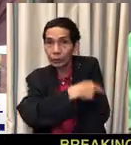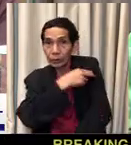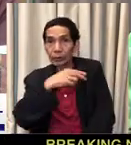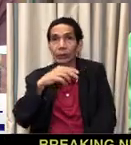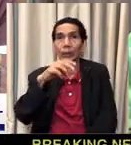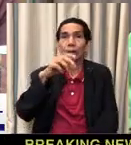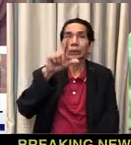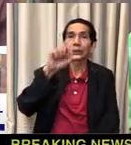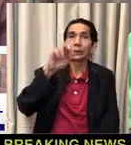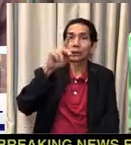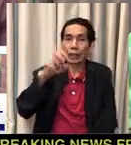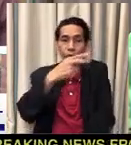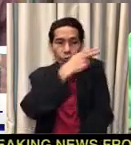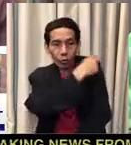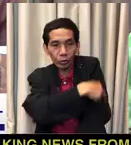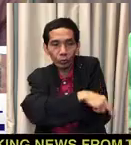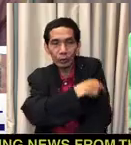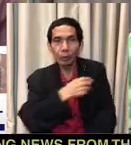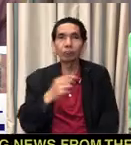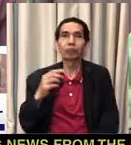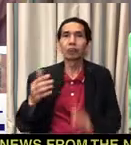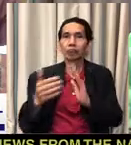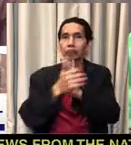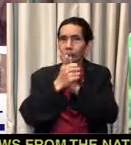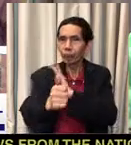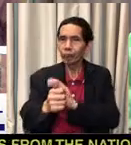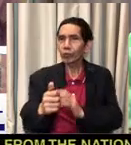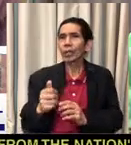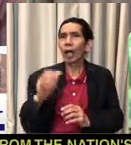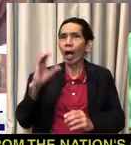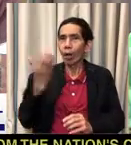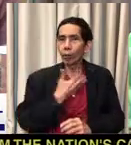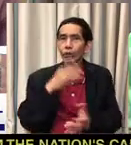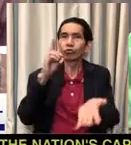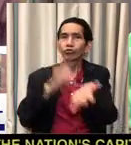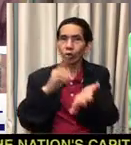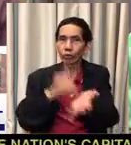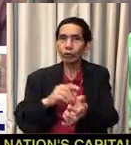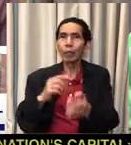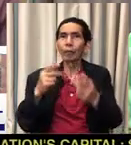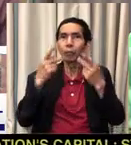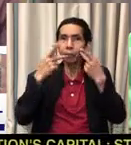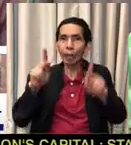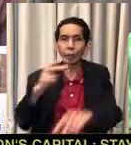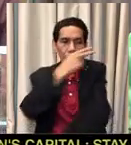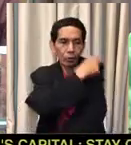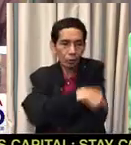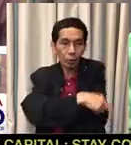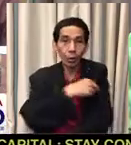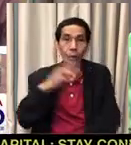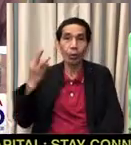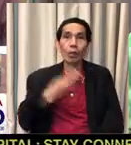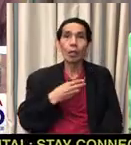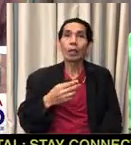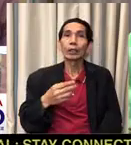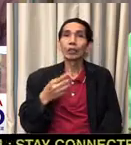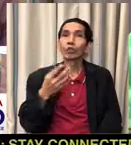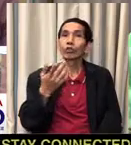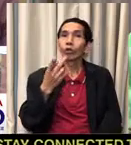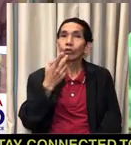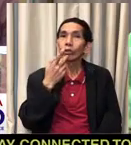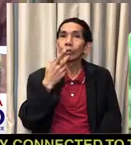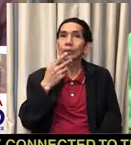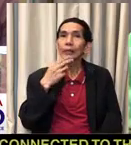Luke's. Oo. Kaya magagaling ang mga doktor natin. Magagaling po ang mga doktor natin. Kaya lang, alam nyo, yung laway ng doktor,